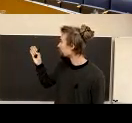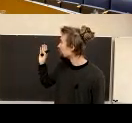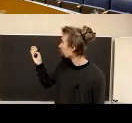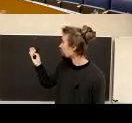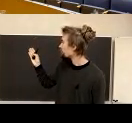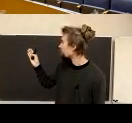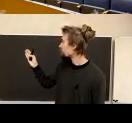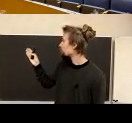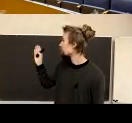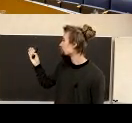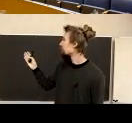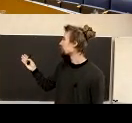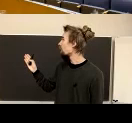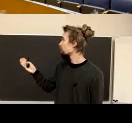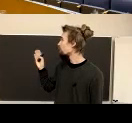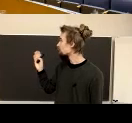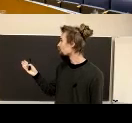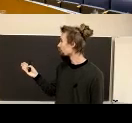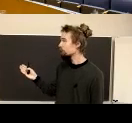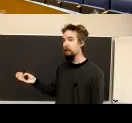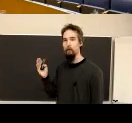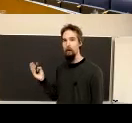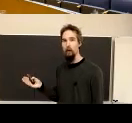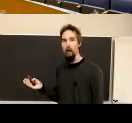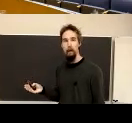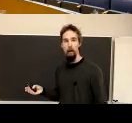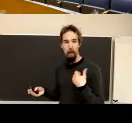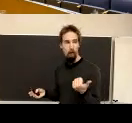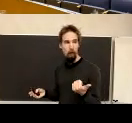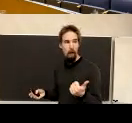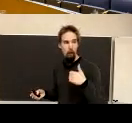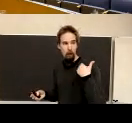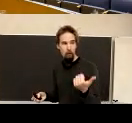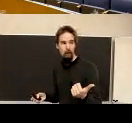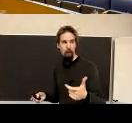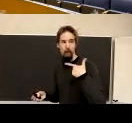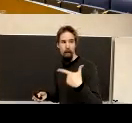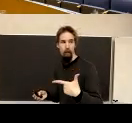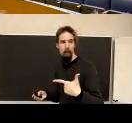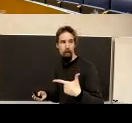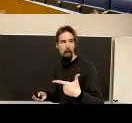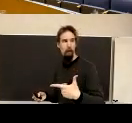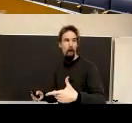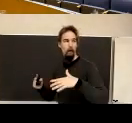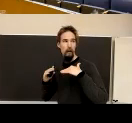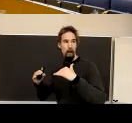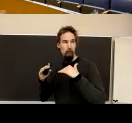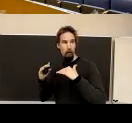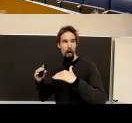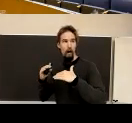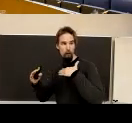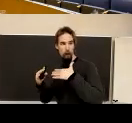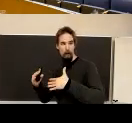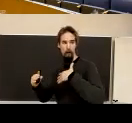voi alleviivata, on tämmöiset eri arvopatologiat. Että voi olla, että meillä on niin kuin kulttuurin tasolla tai yksilön tasolla jotenkin